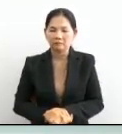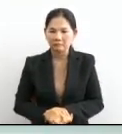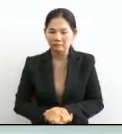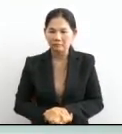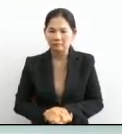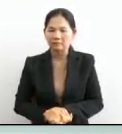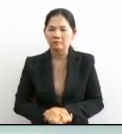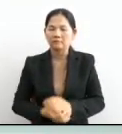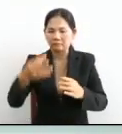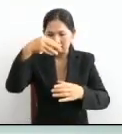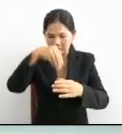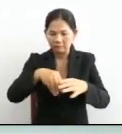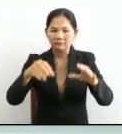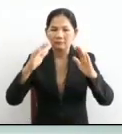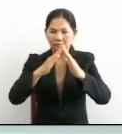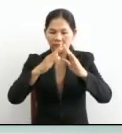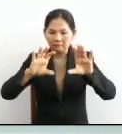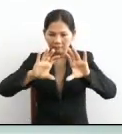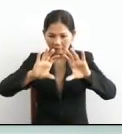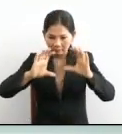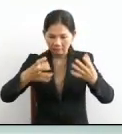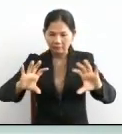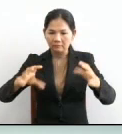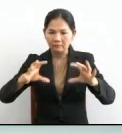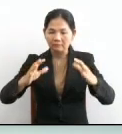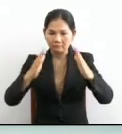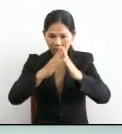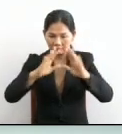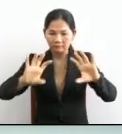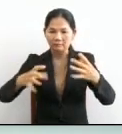tới bàn chồ nồng rốn chạc